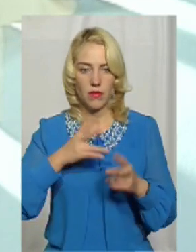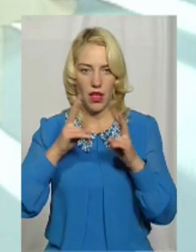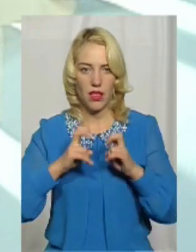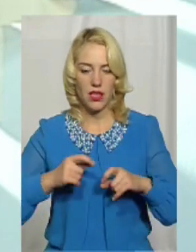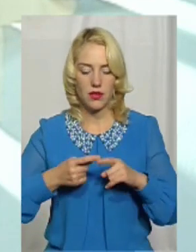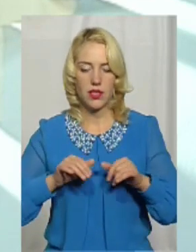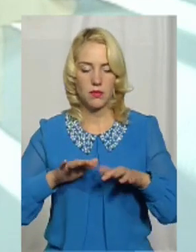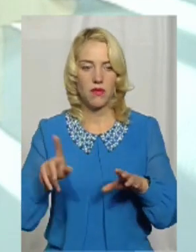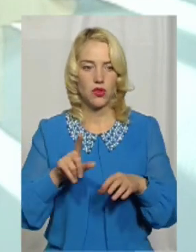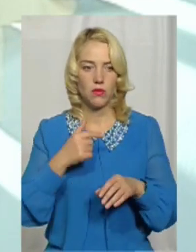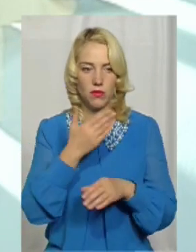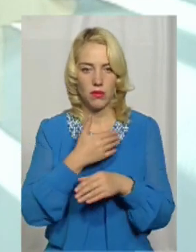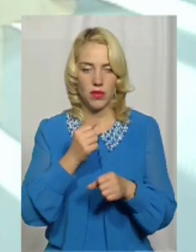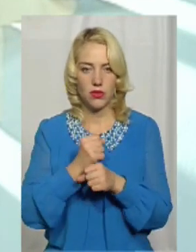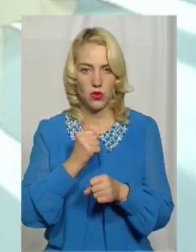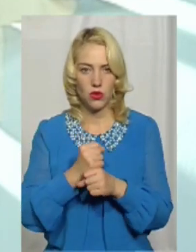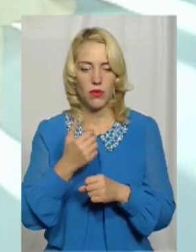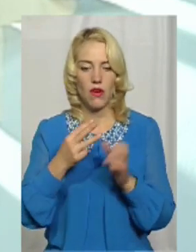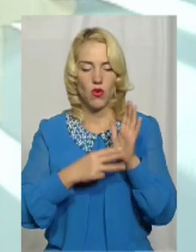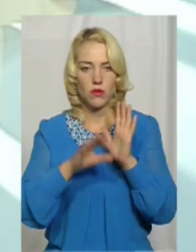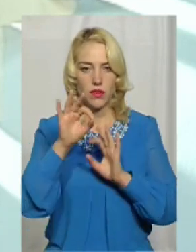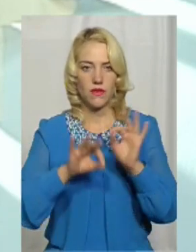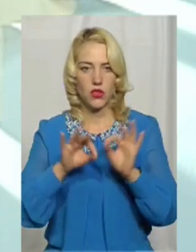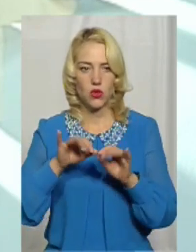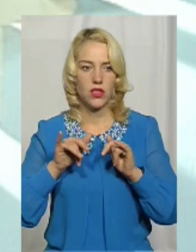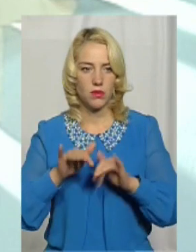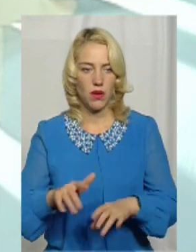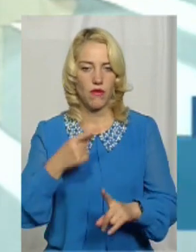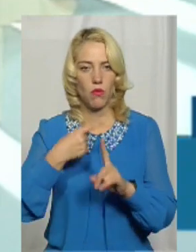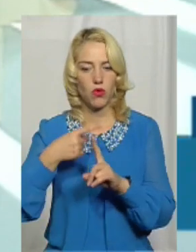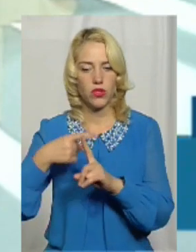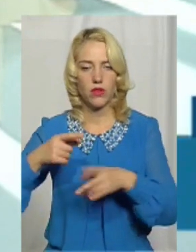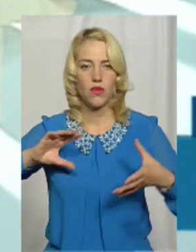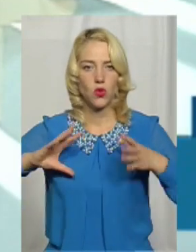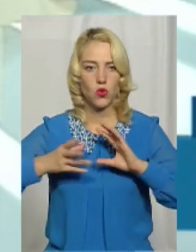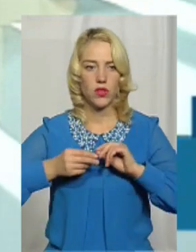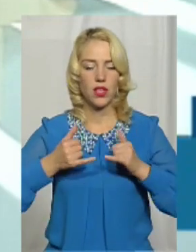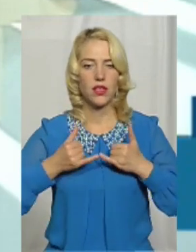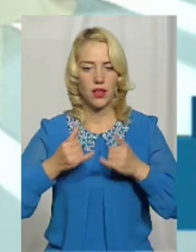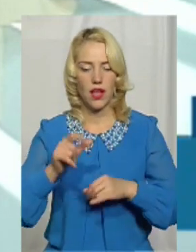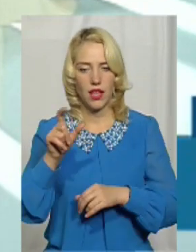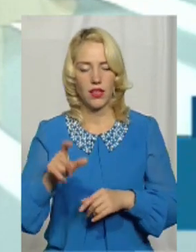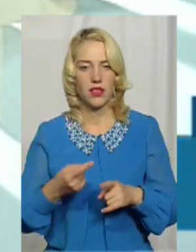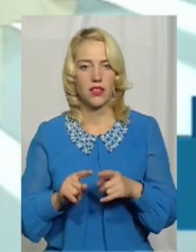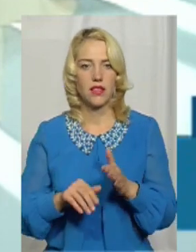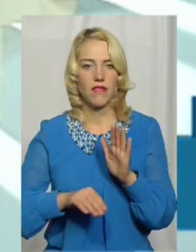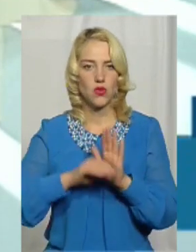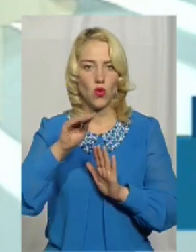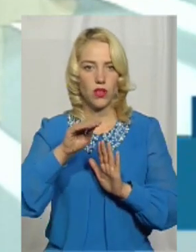за ці роки, які ми працюємо, у нас 80% справ з позитивним результатом для клієнта. Це досить